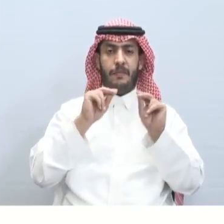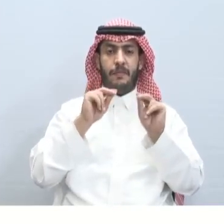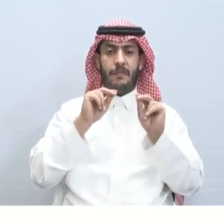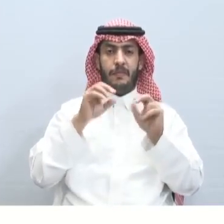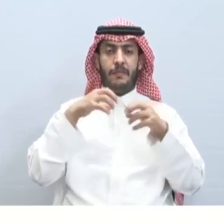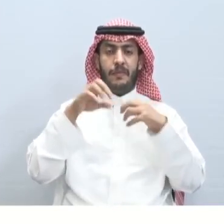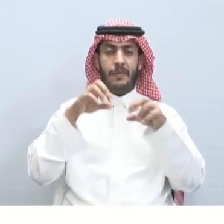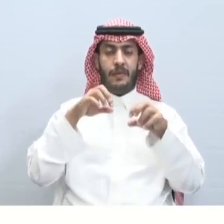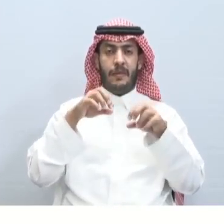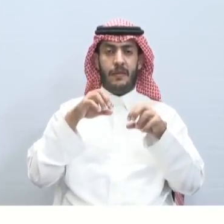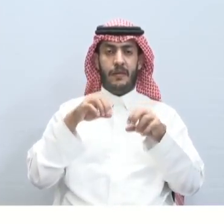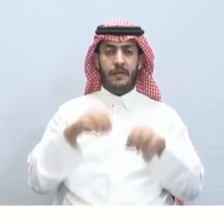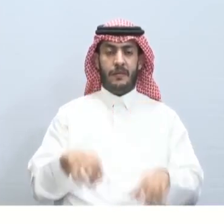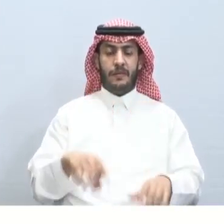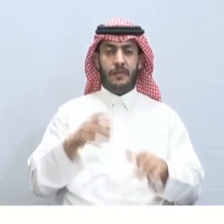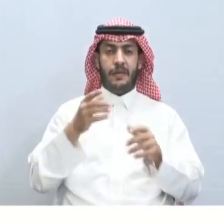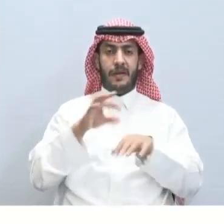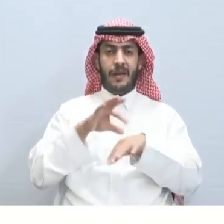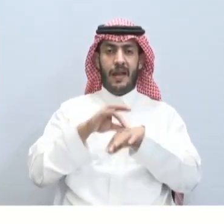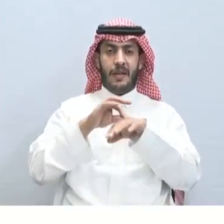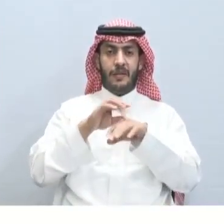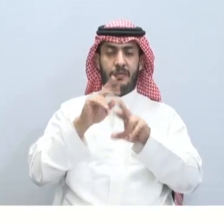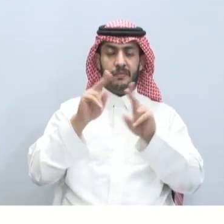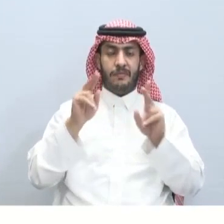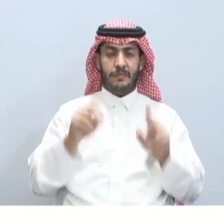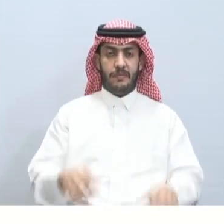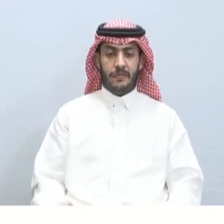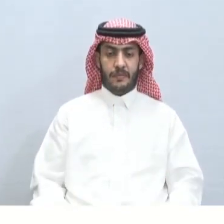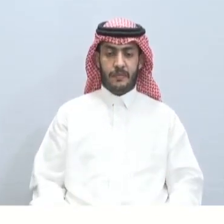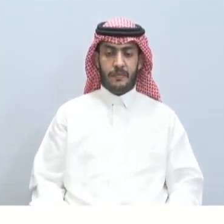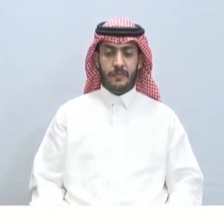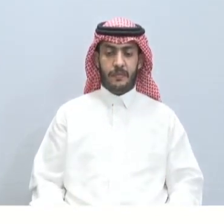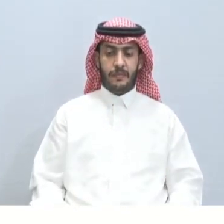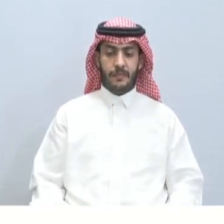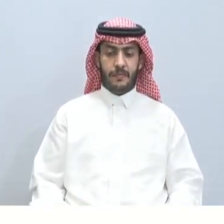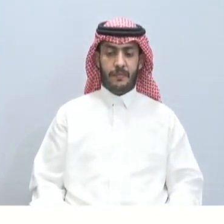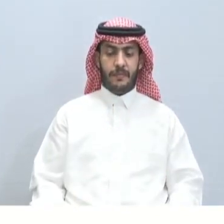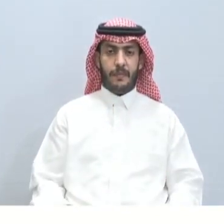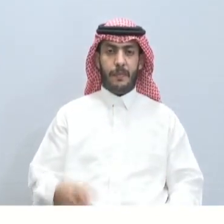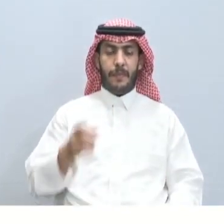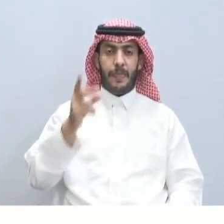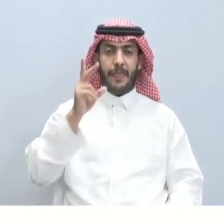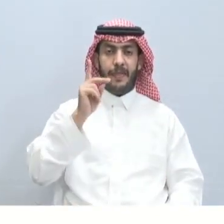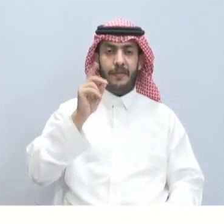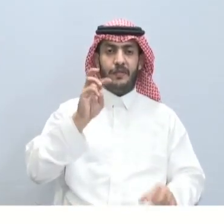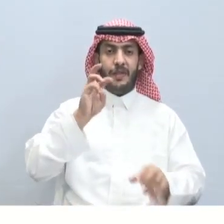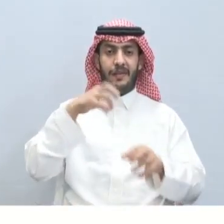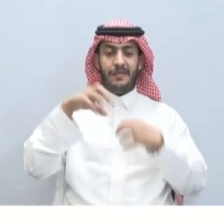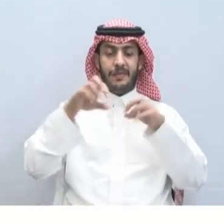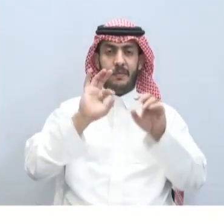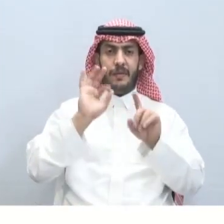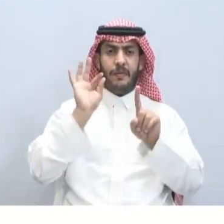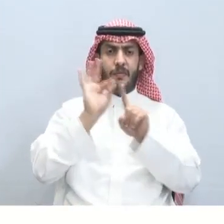يتم تقسيم المستهلكين من قبل المسوقين الى اسواق مستهدفه كذلك يمكن تقسيم اسواق الشركات فمثلا